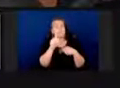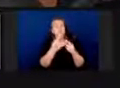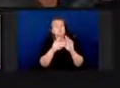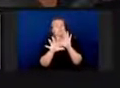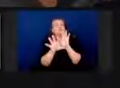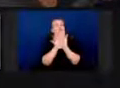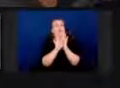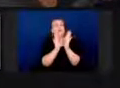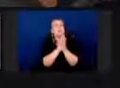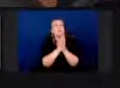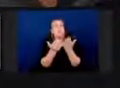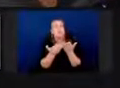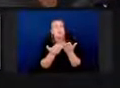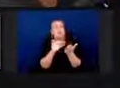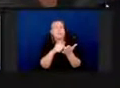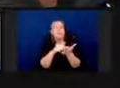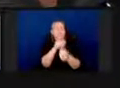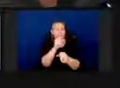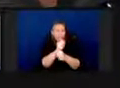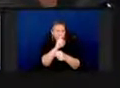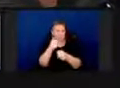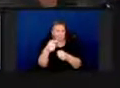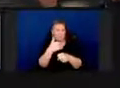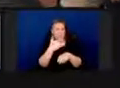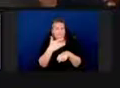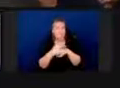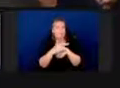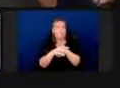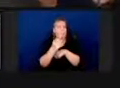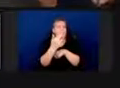مواردنا في ما يتعلق طبعا بالتواصل، وأيضا